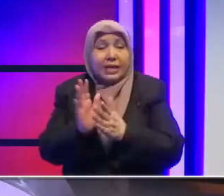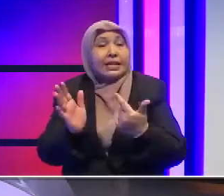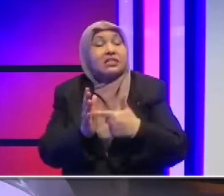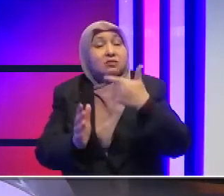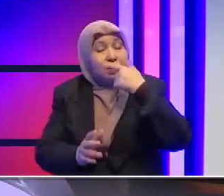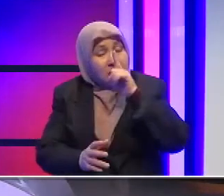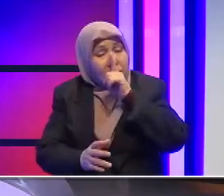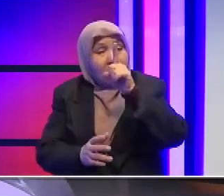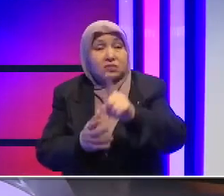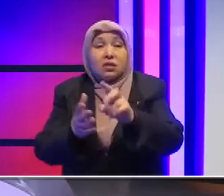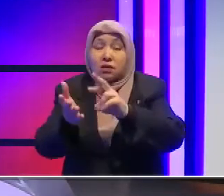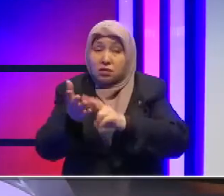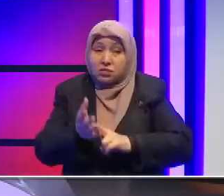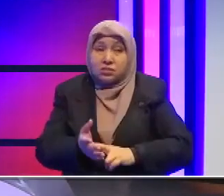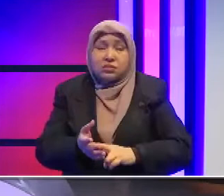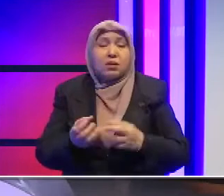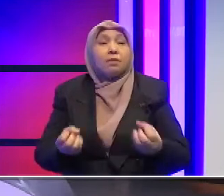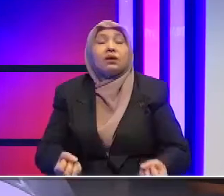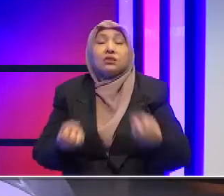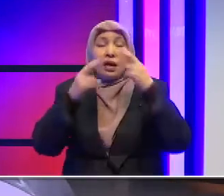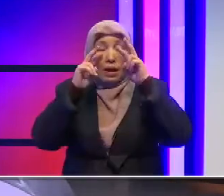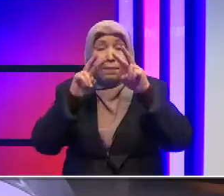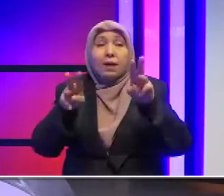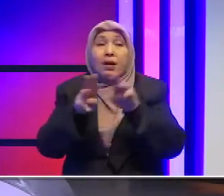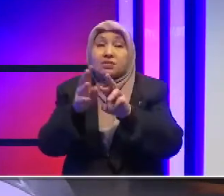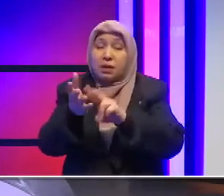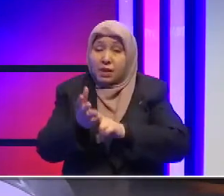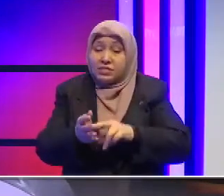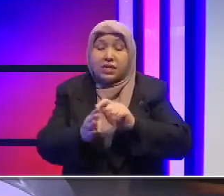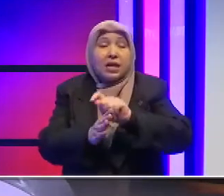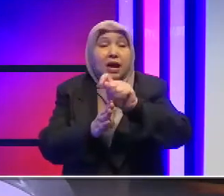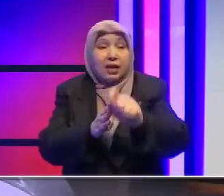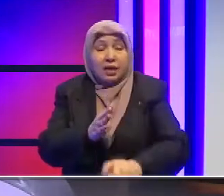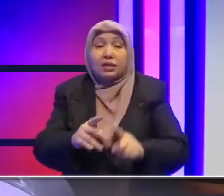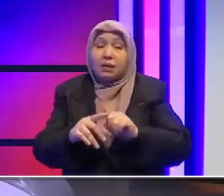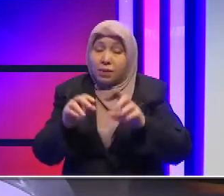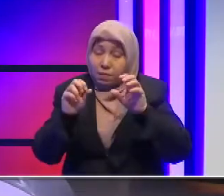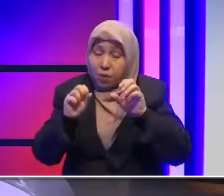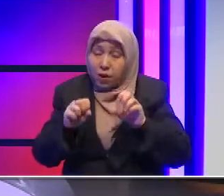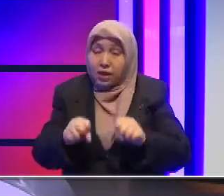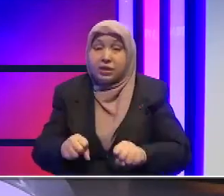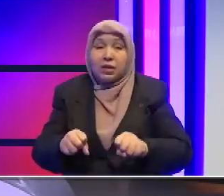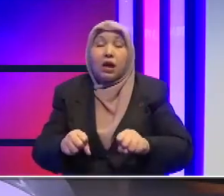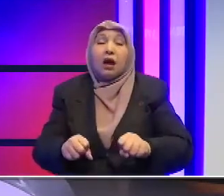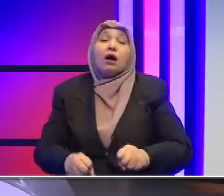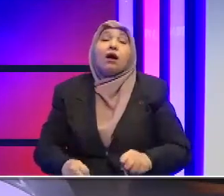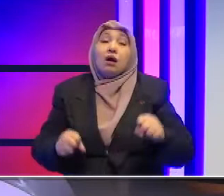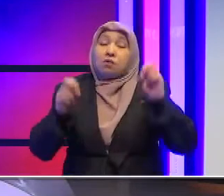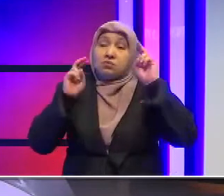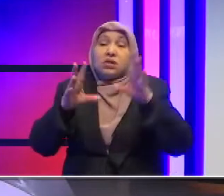bercakap tentang rezeki, banyak nampak gaya macam rezeki dekat akhirat, ustaz, ya. Tapi boleh tak ustaz ceritakan tentang konsep